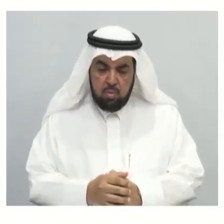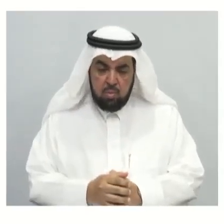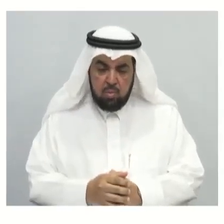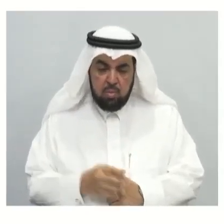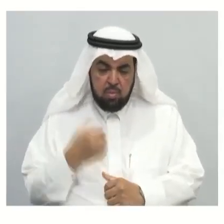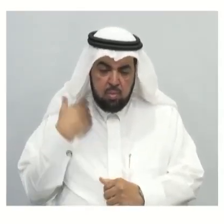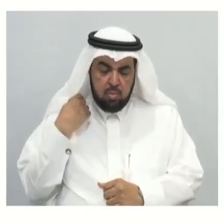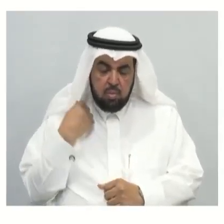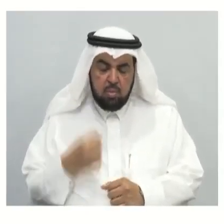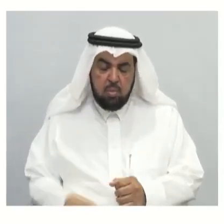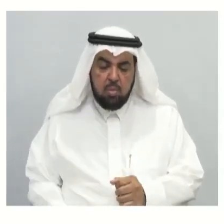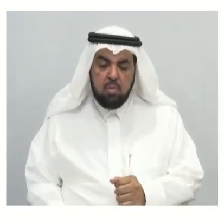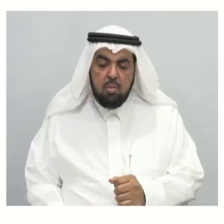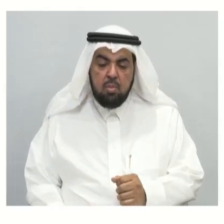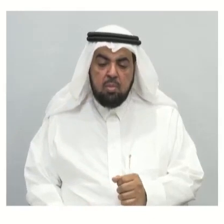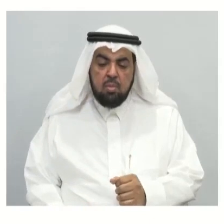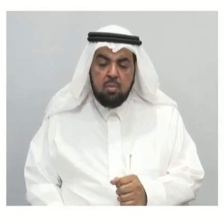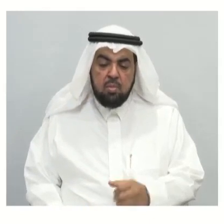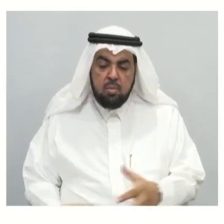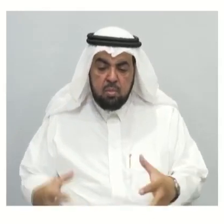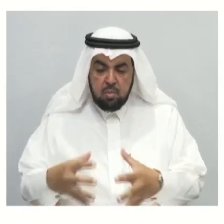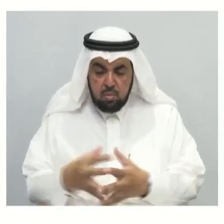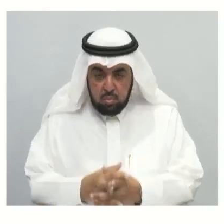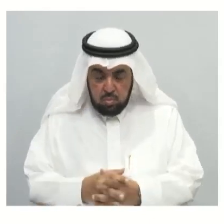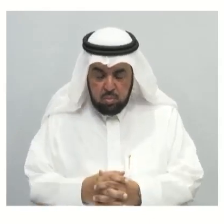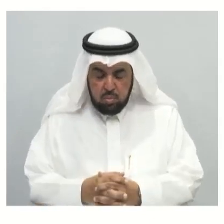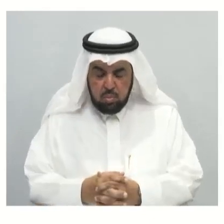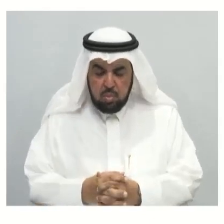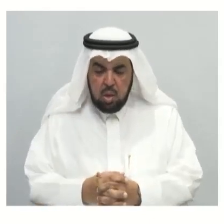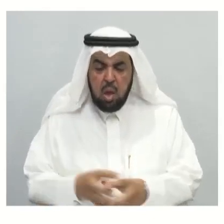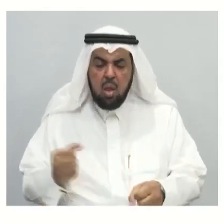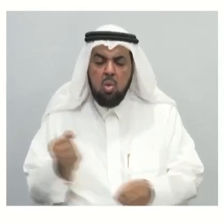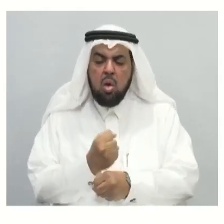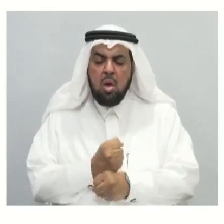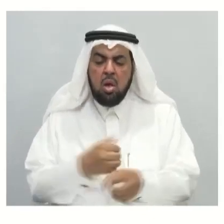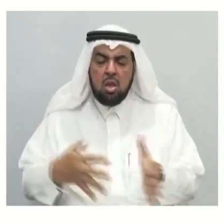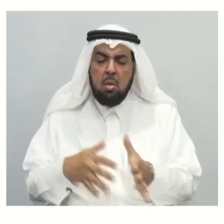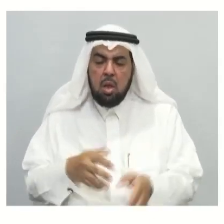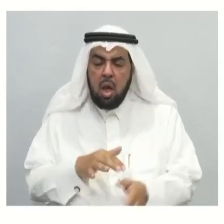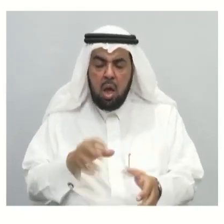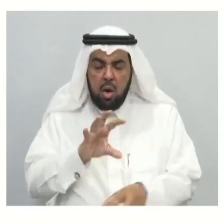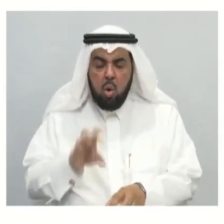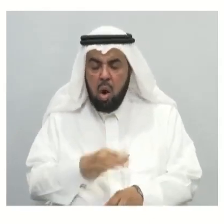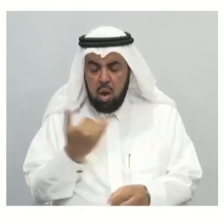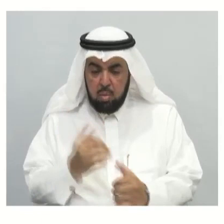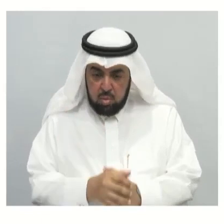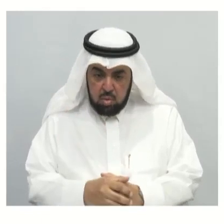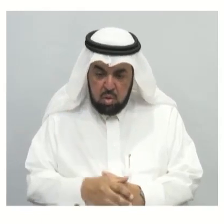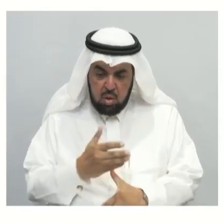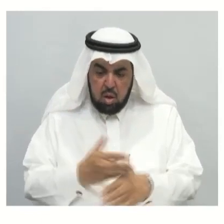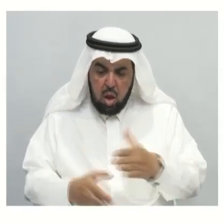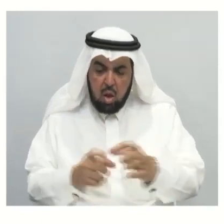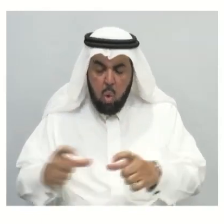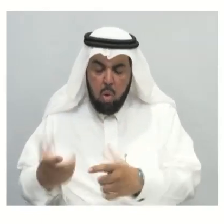الاخرى اجهزه جامعه الدول العربيه يتكون تتكون جامعه جامعه الدول